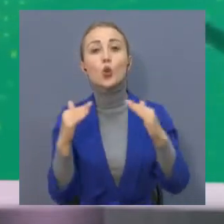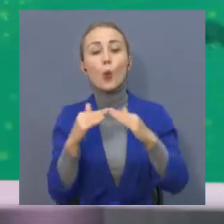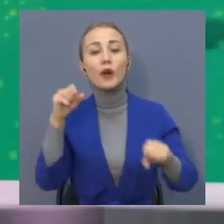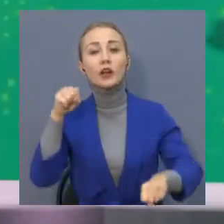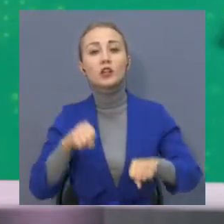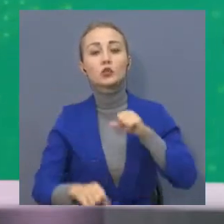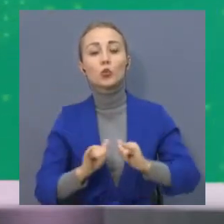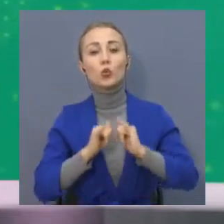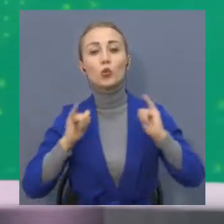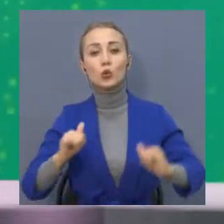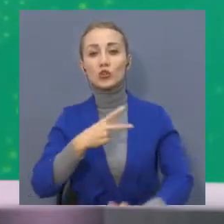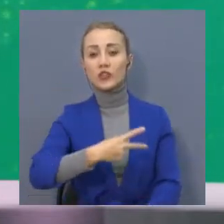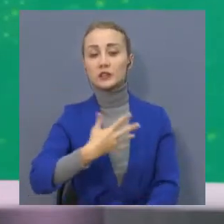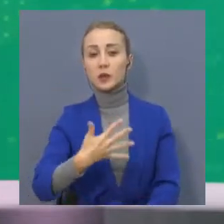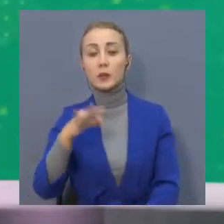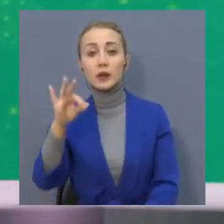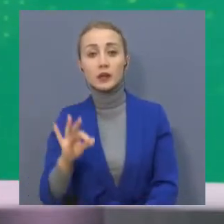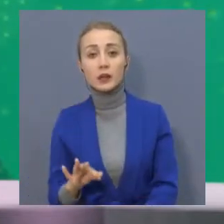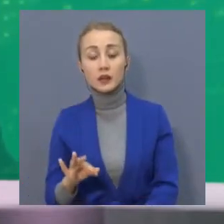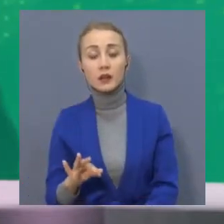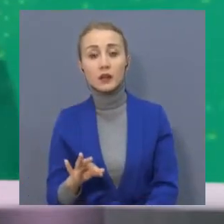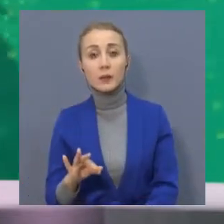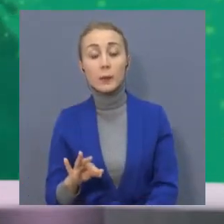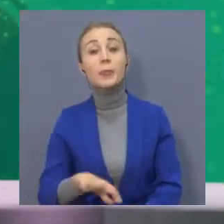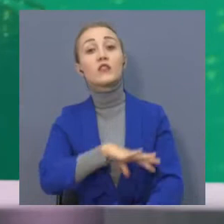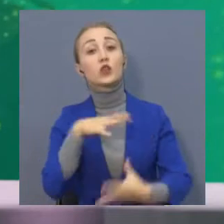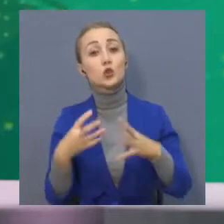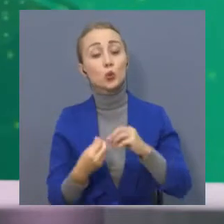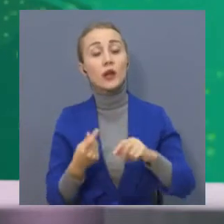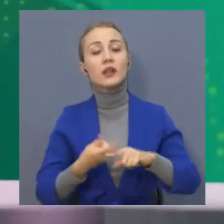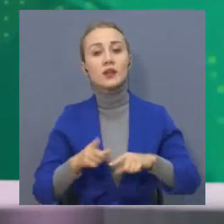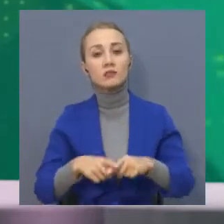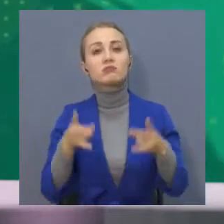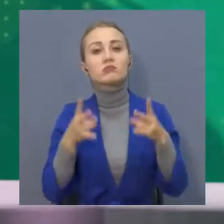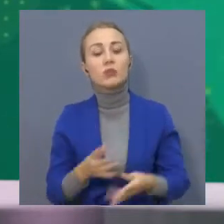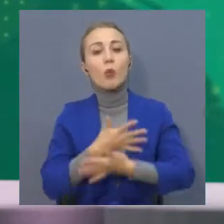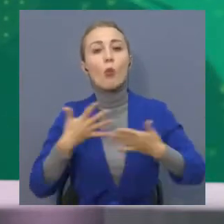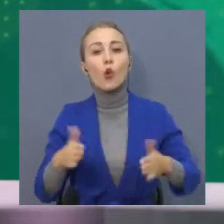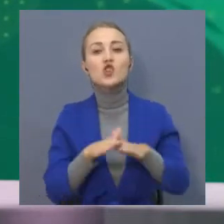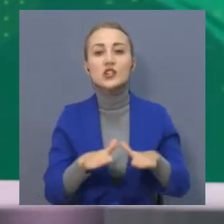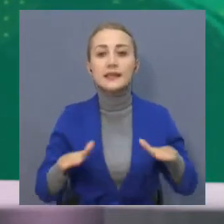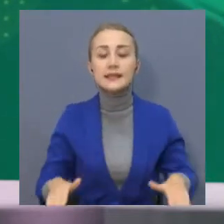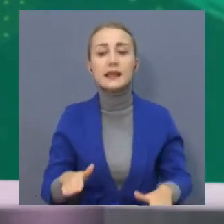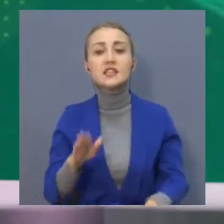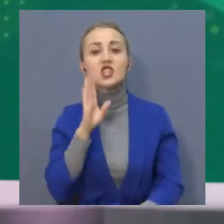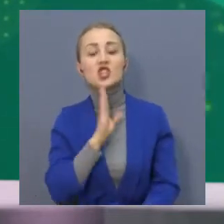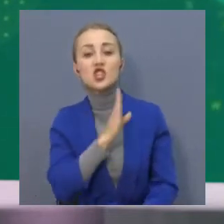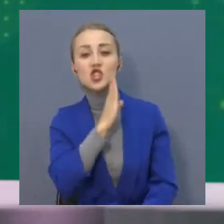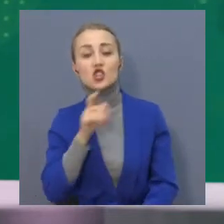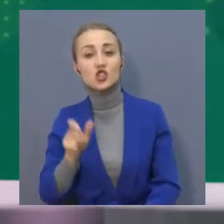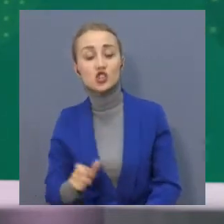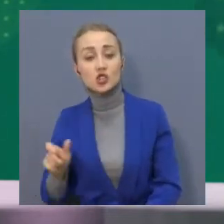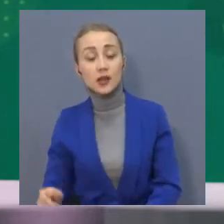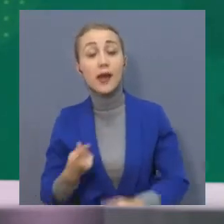25% артқан. Салдарынан әлбетте әйелдер мен балалар зардап шегіп жүр. Бүгін мәжіліс мінберінде депутаттар осы мәселені көтерді.